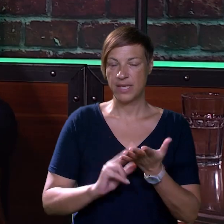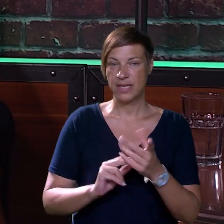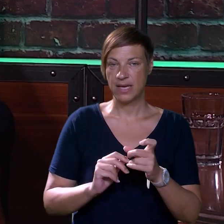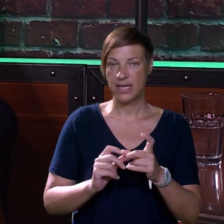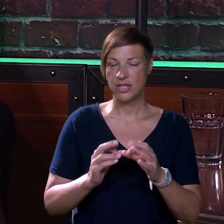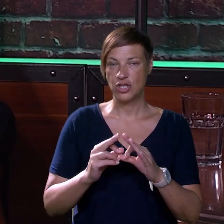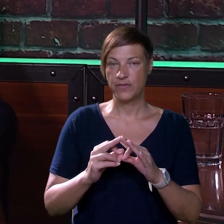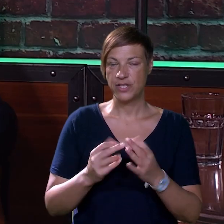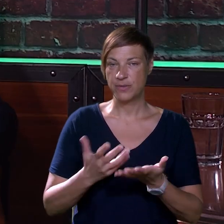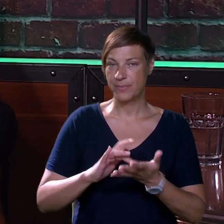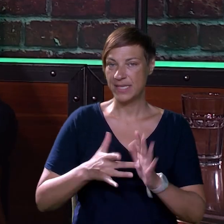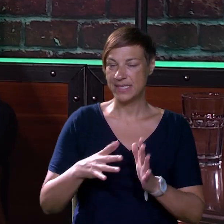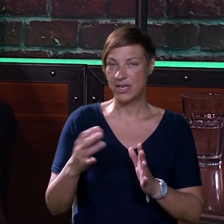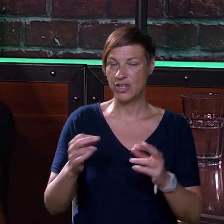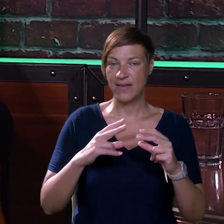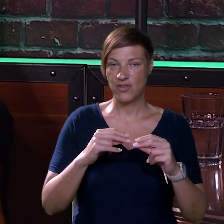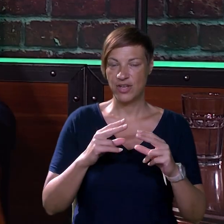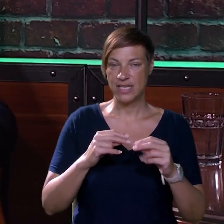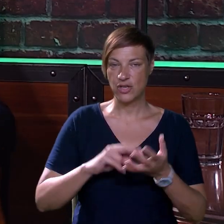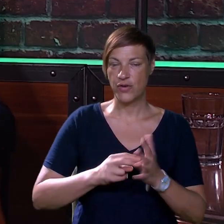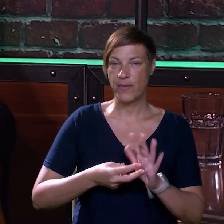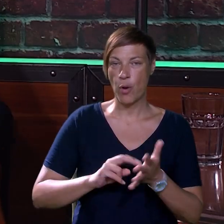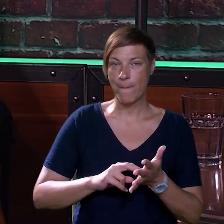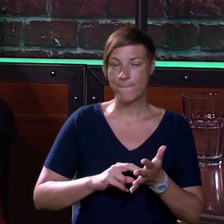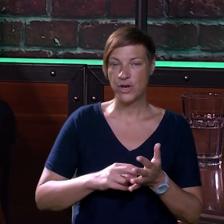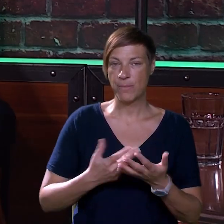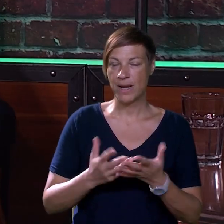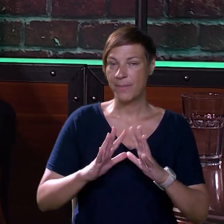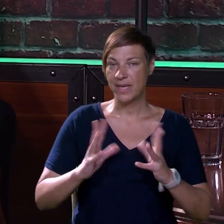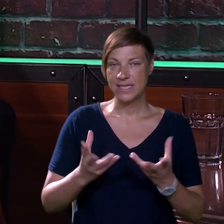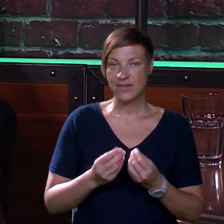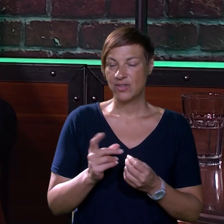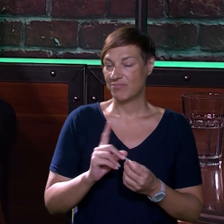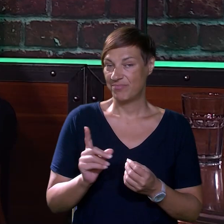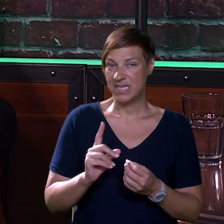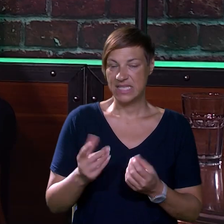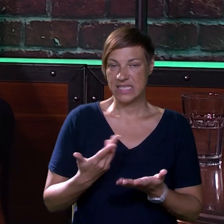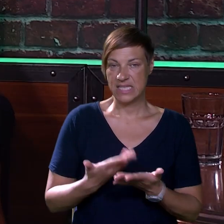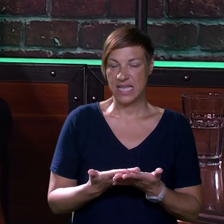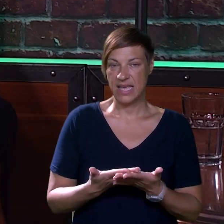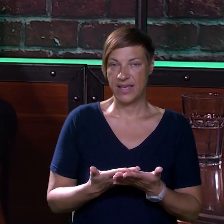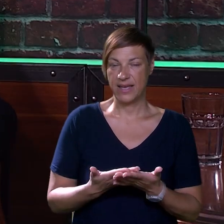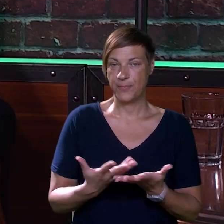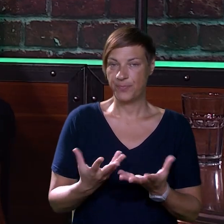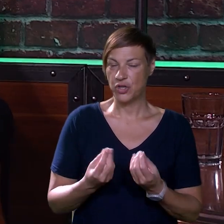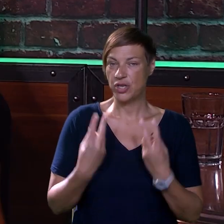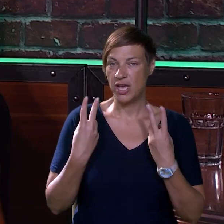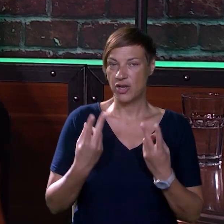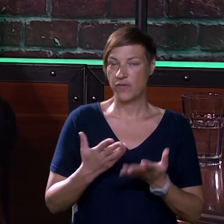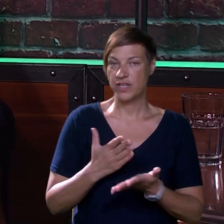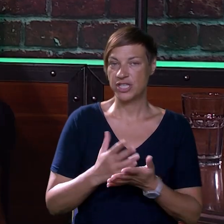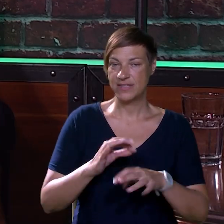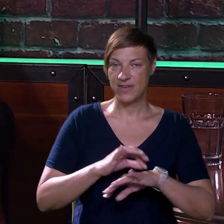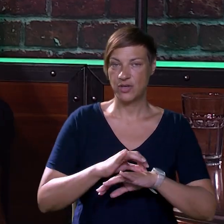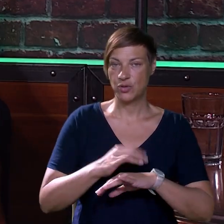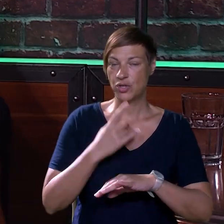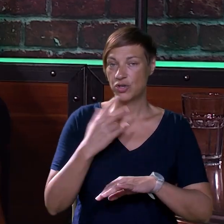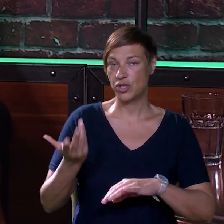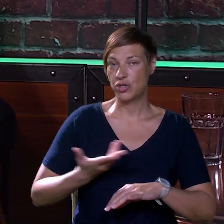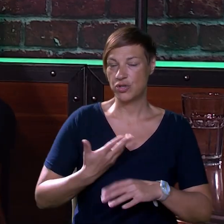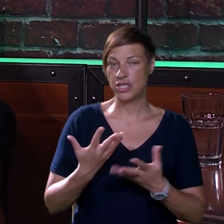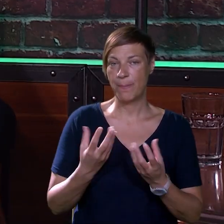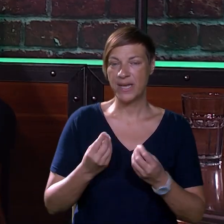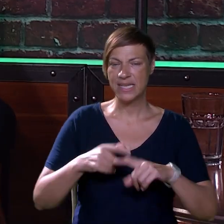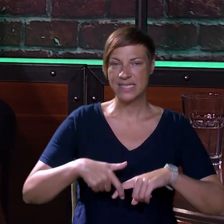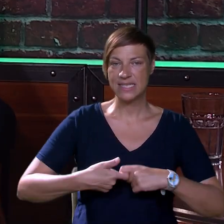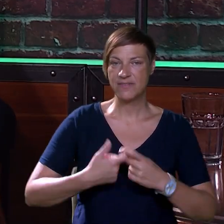tehničar. Mi skoro cjelodnevno razgovaramo o problemima i sve to skupa. Bez njega on je jako važan i za svakog doktora koji dođe. Tu ima